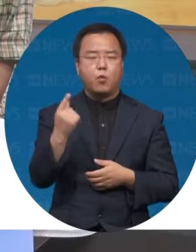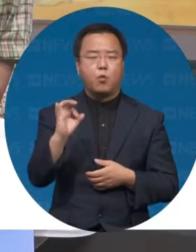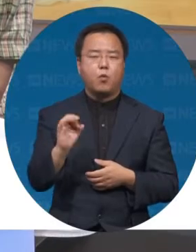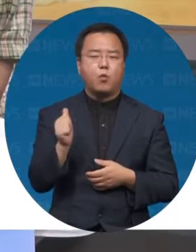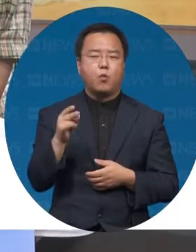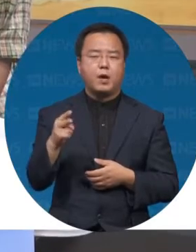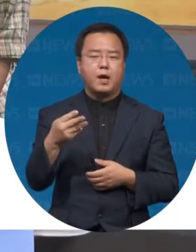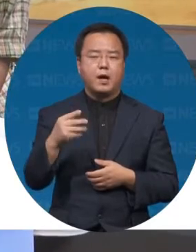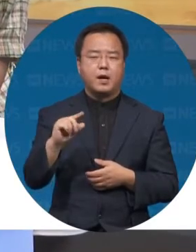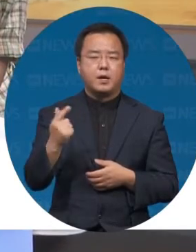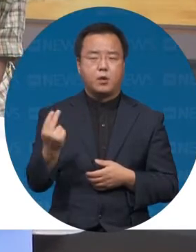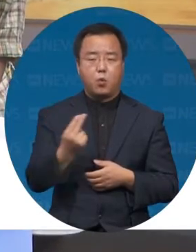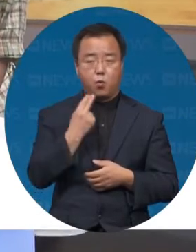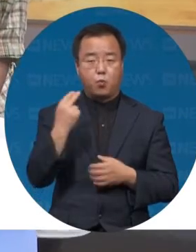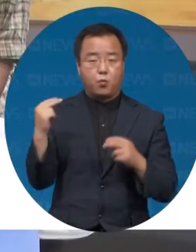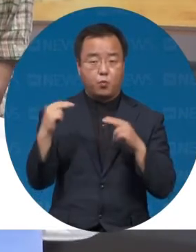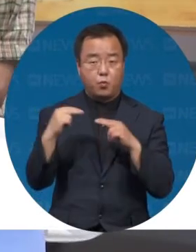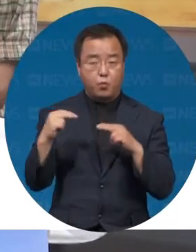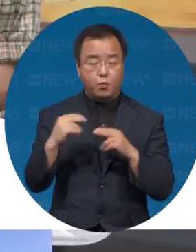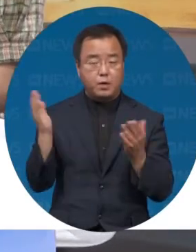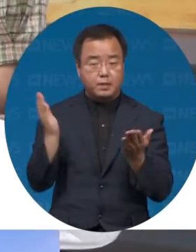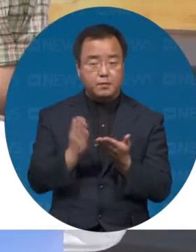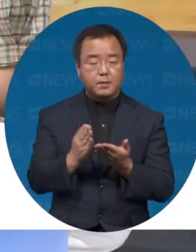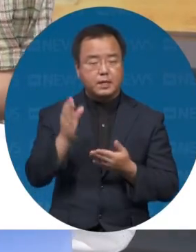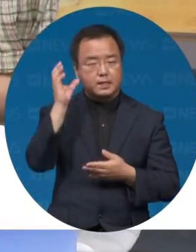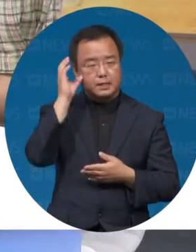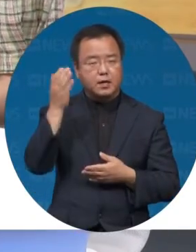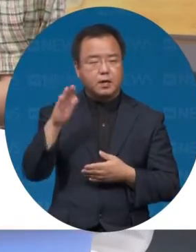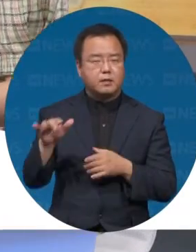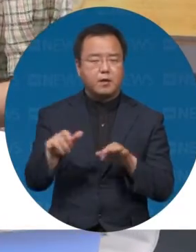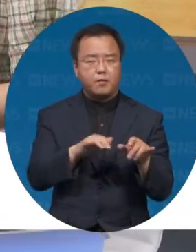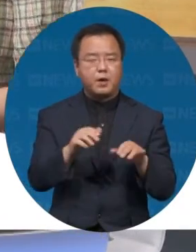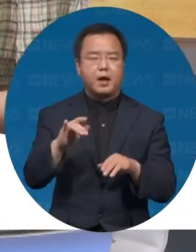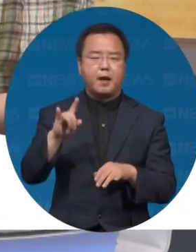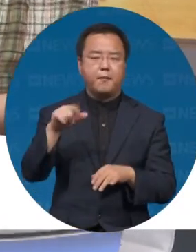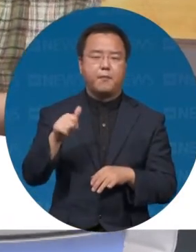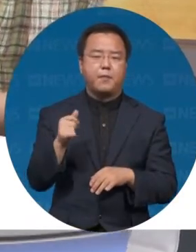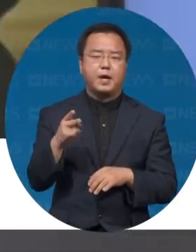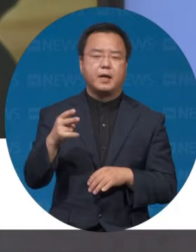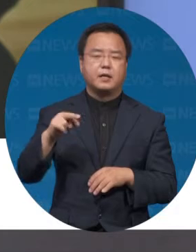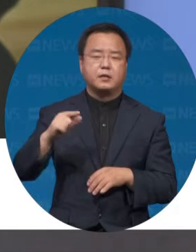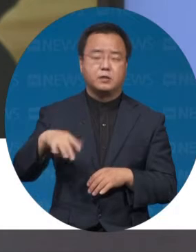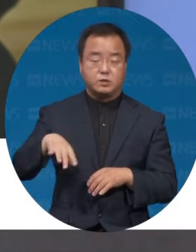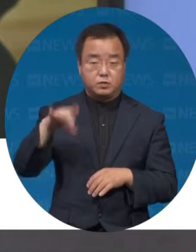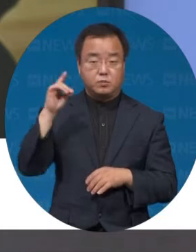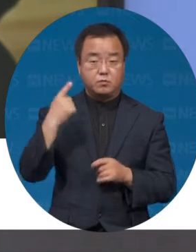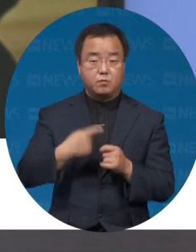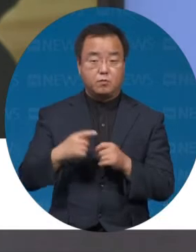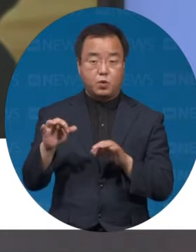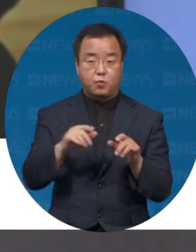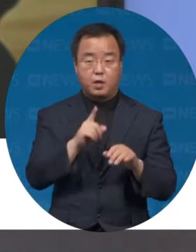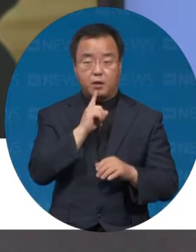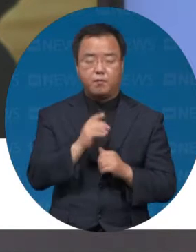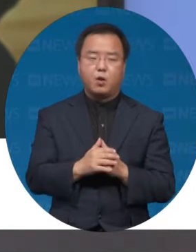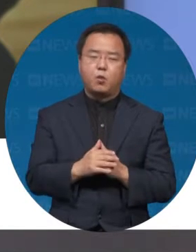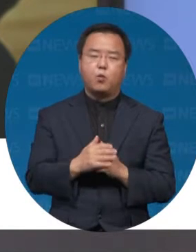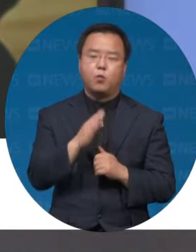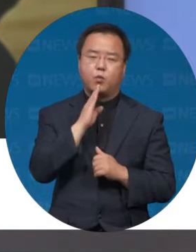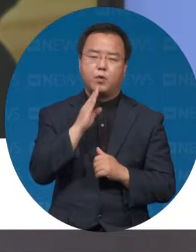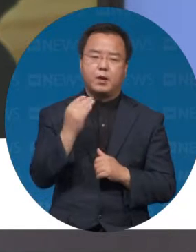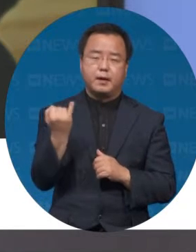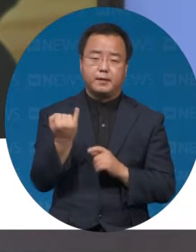특히나 피아니스트 백혜선의 첫 성악 콜라보 무대라고 들었습니다. 그렇습니다. 우선 백혜선은 수많은 국제 콩쿠르에서